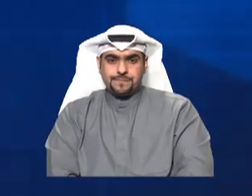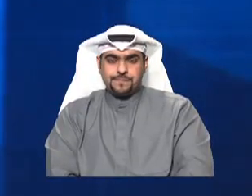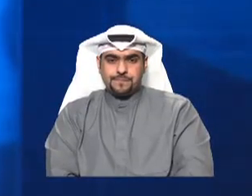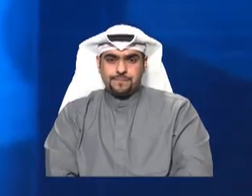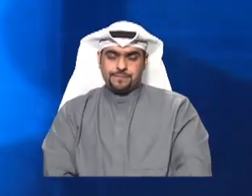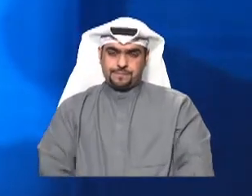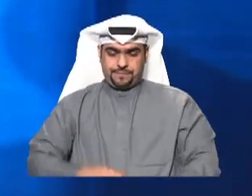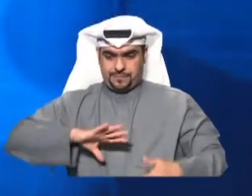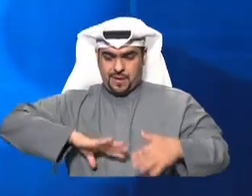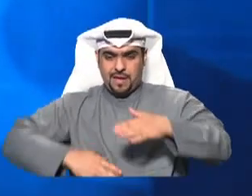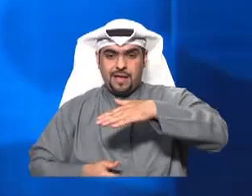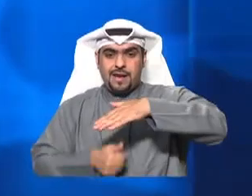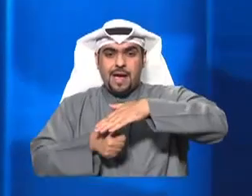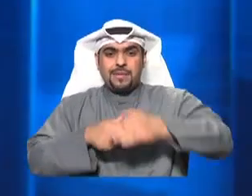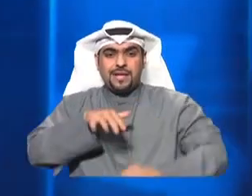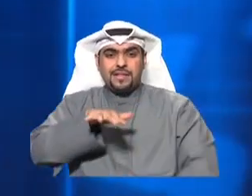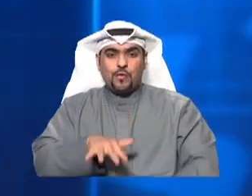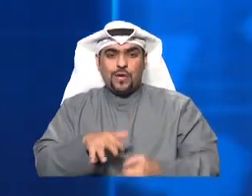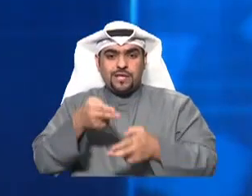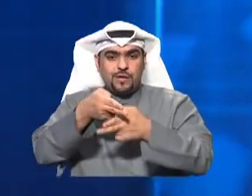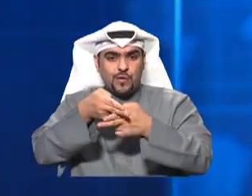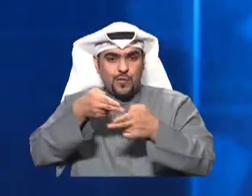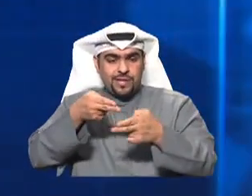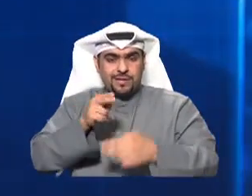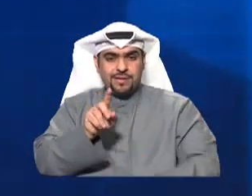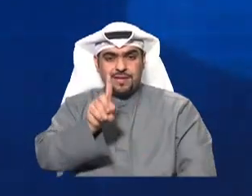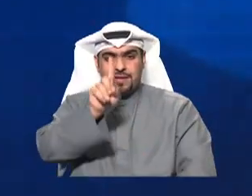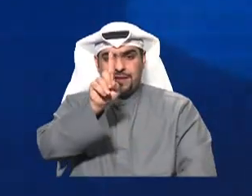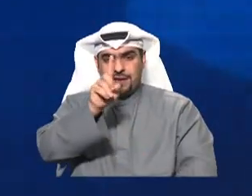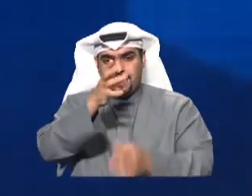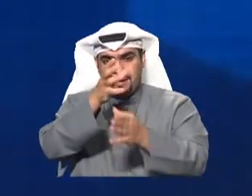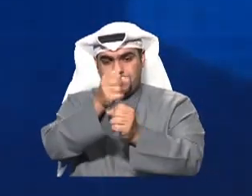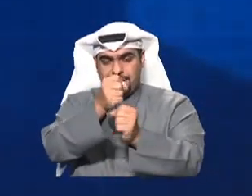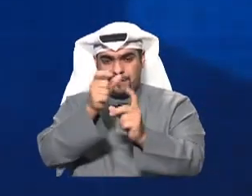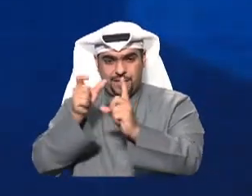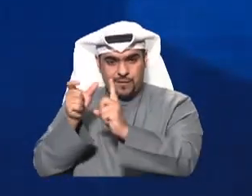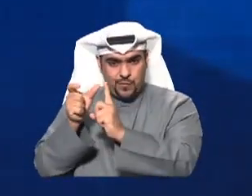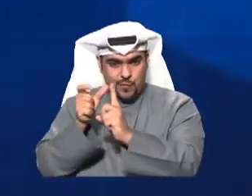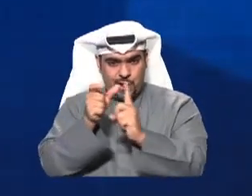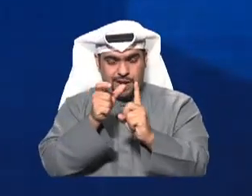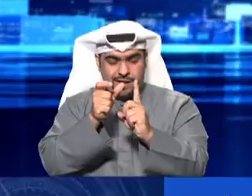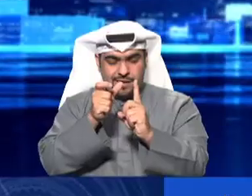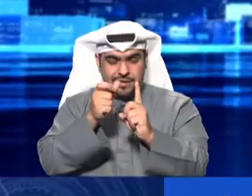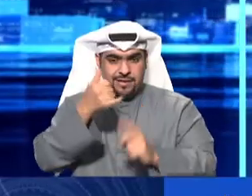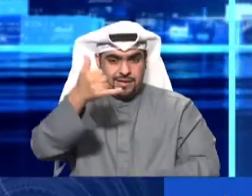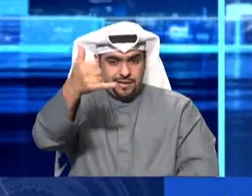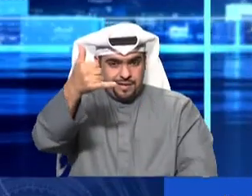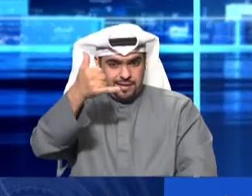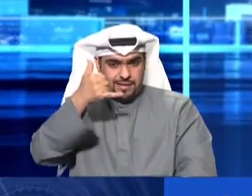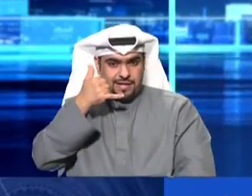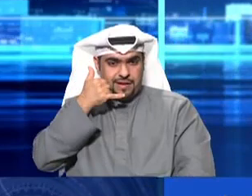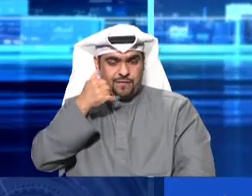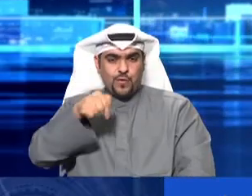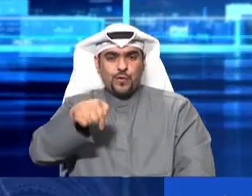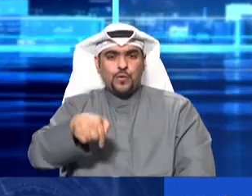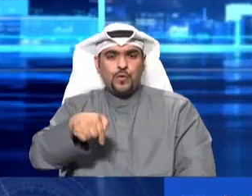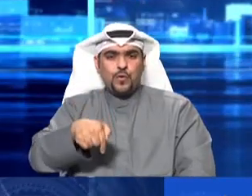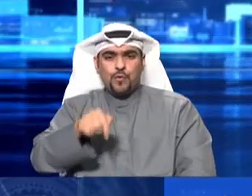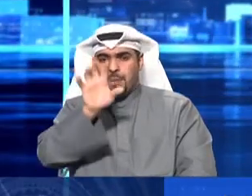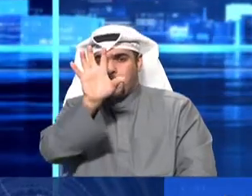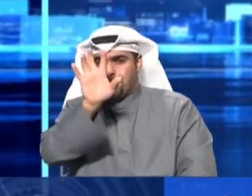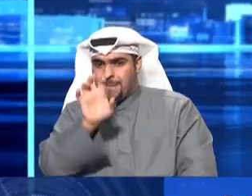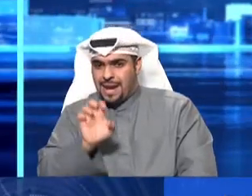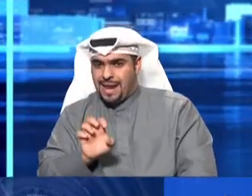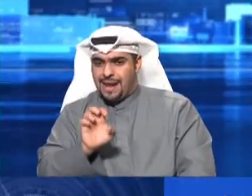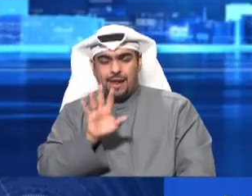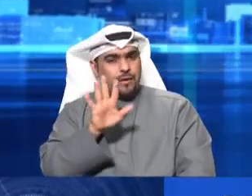تلقى حضرة صاحب السمو أمير البلاد الشيخ نواف الأحمد الجابر الصباح حفظه الله ورعاه اتصالا هاتفيا مساء اليوم من أخيه